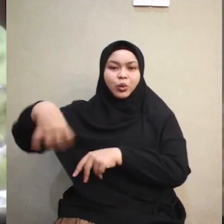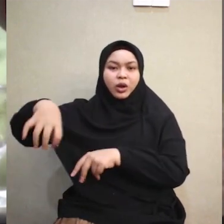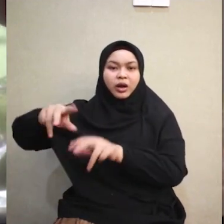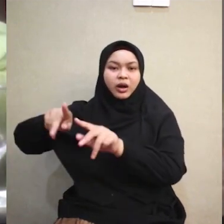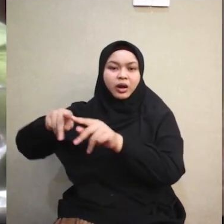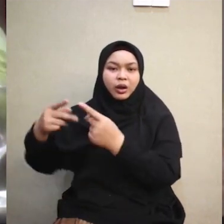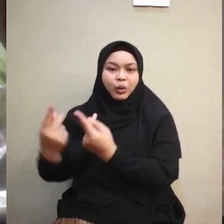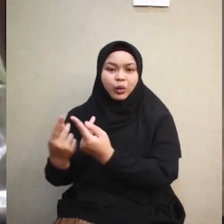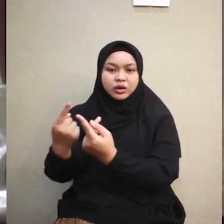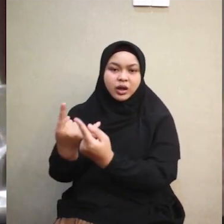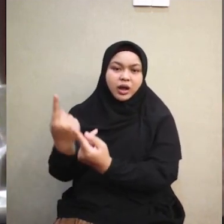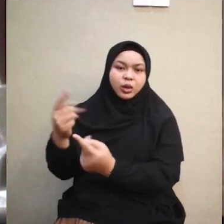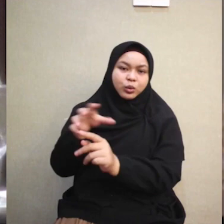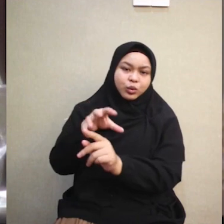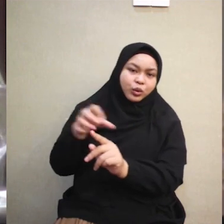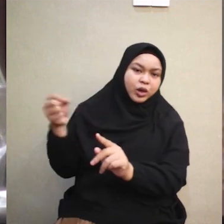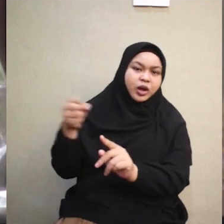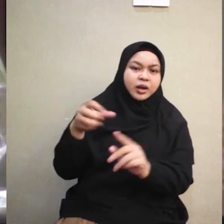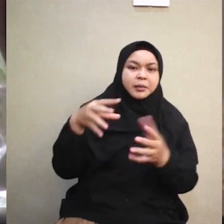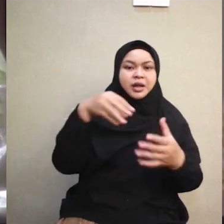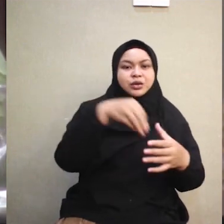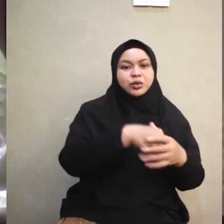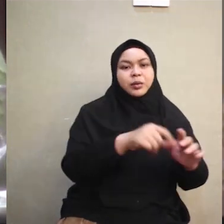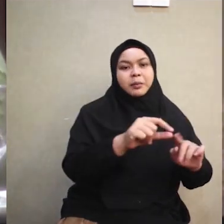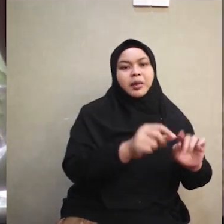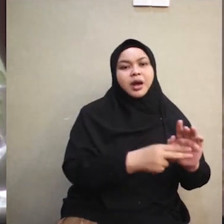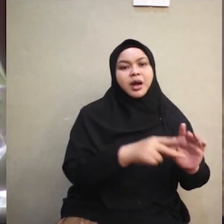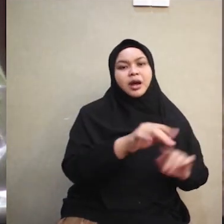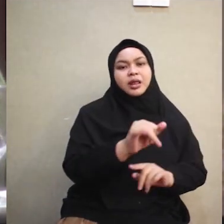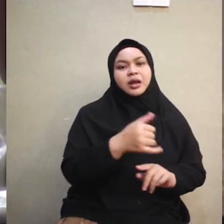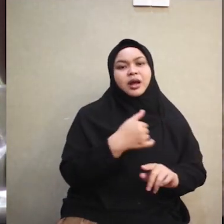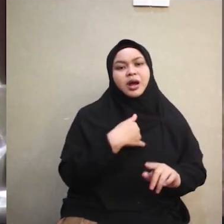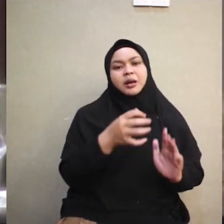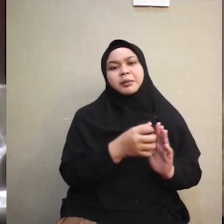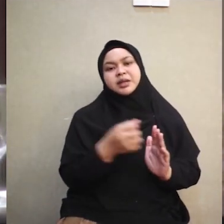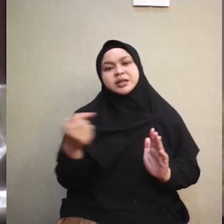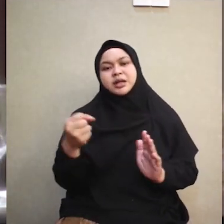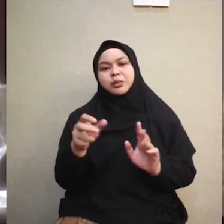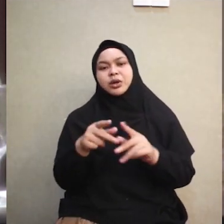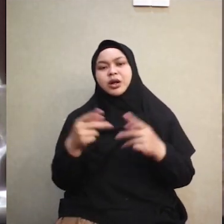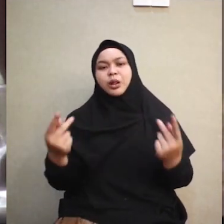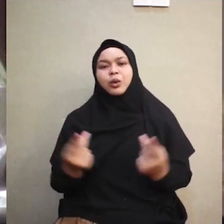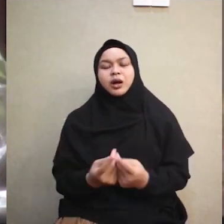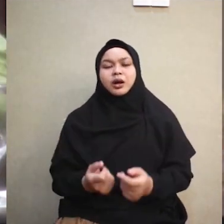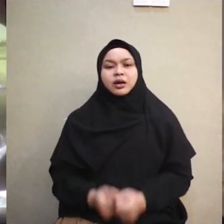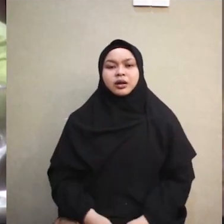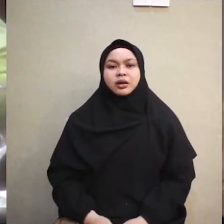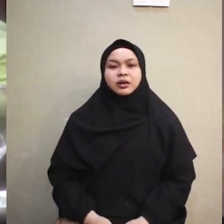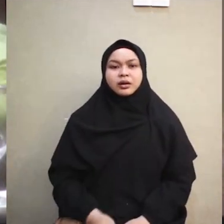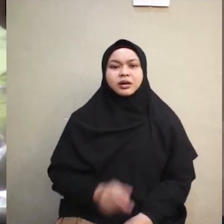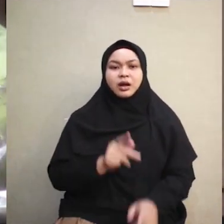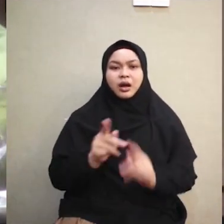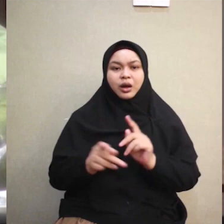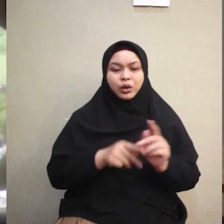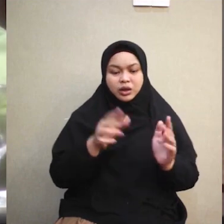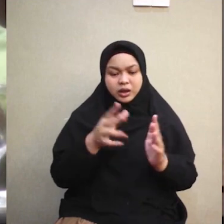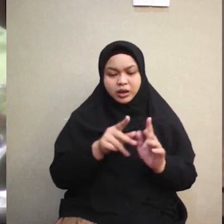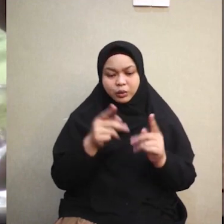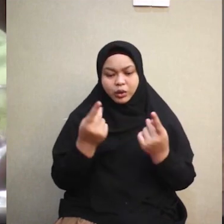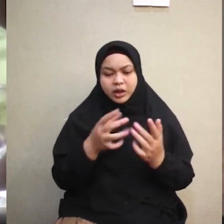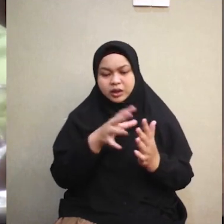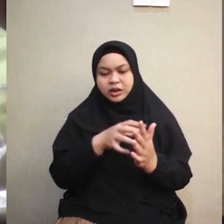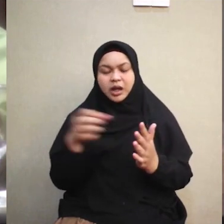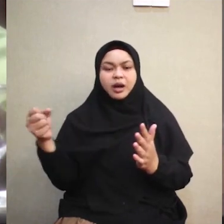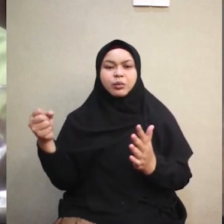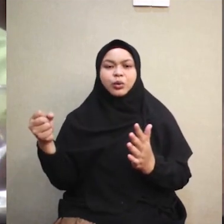akan ditempatkan di dalam Panti itu ternyata ada pencabutan dari keluarga lah ketika dia dicabut dari keluarganya